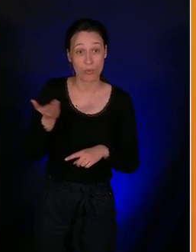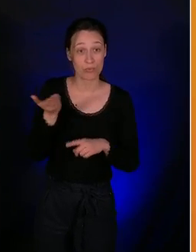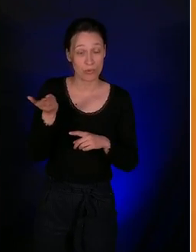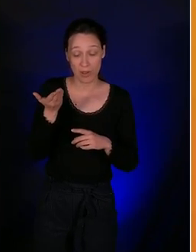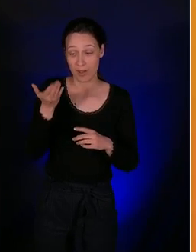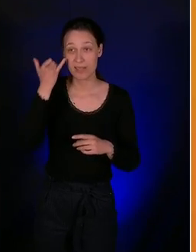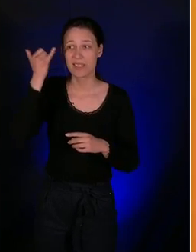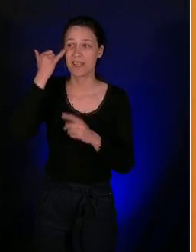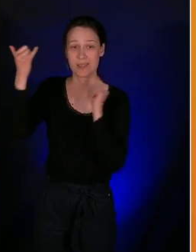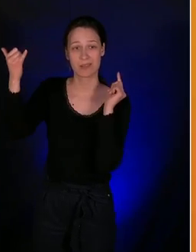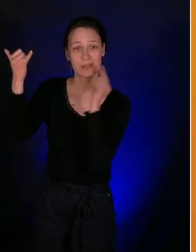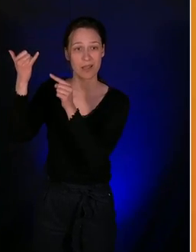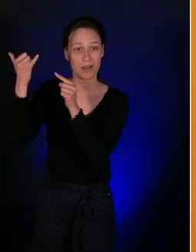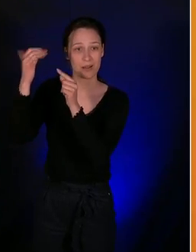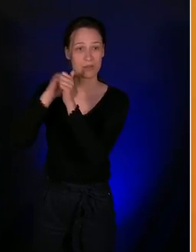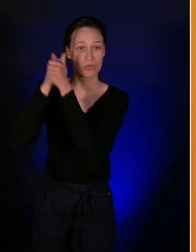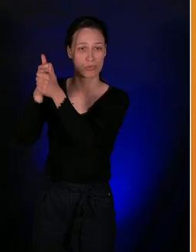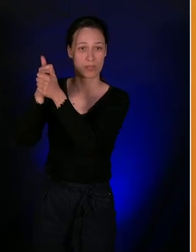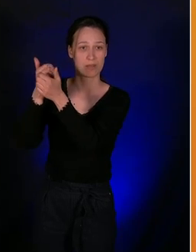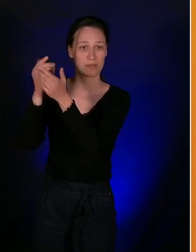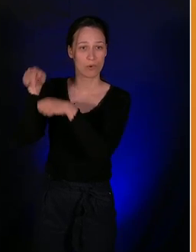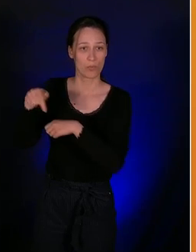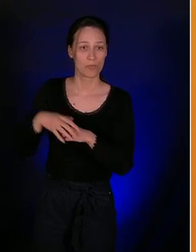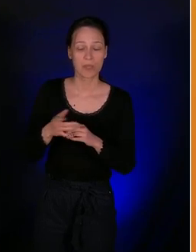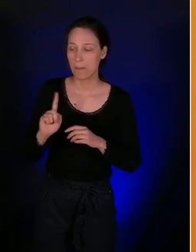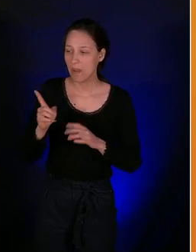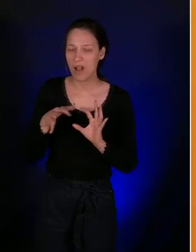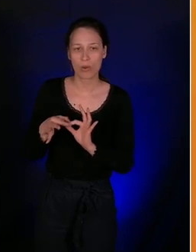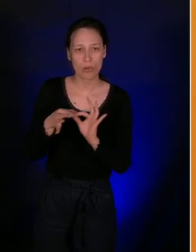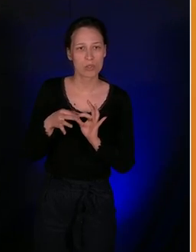avant les relations que nous pouvons tous avoir.